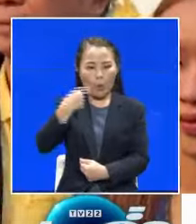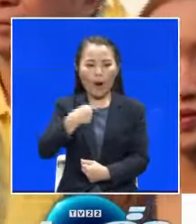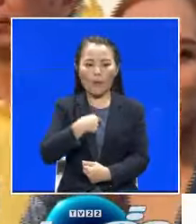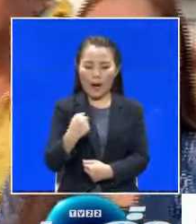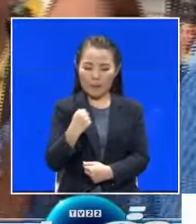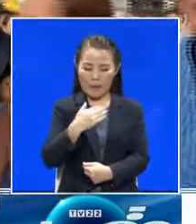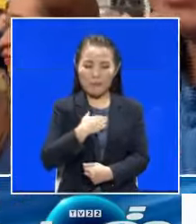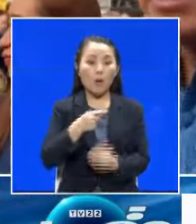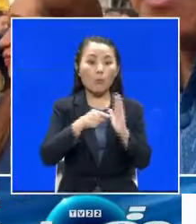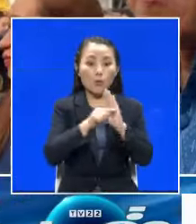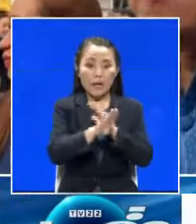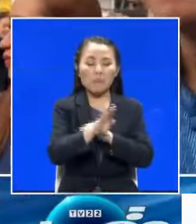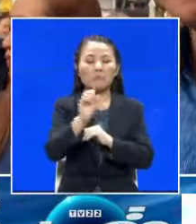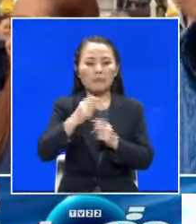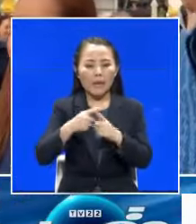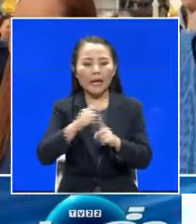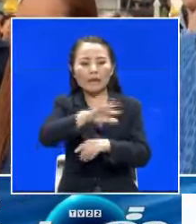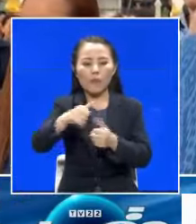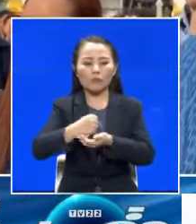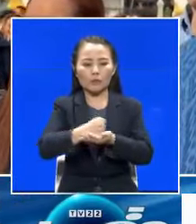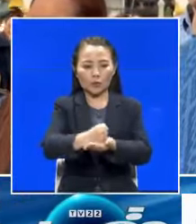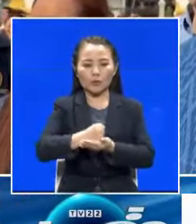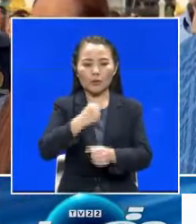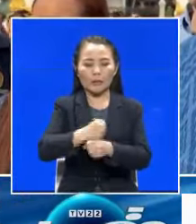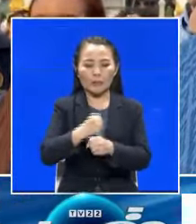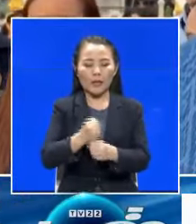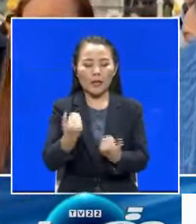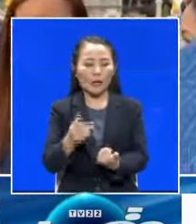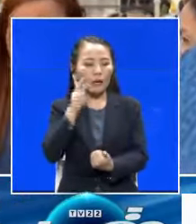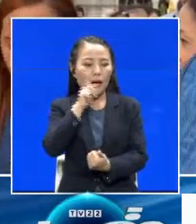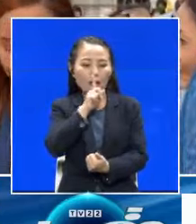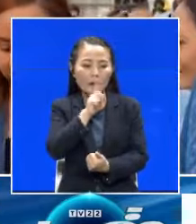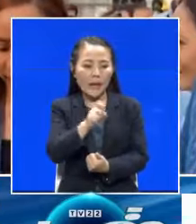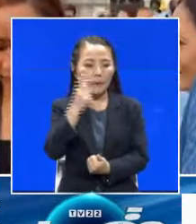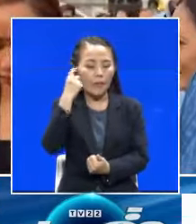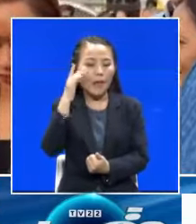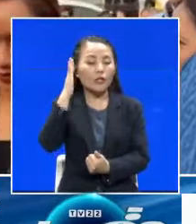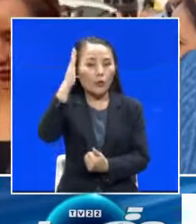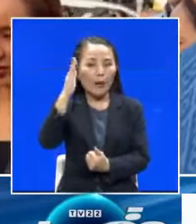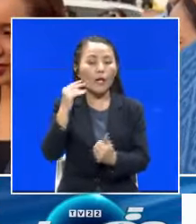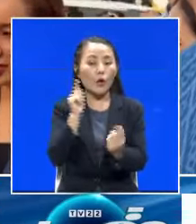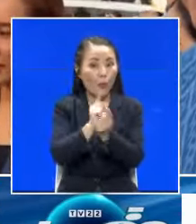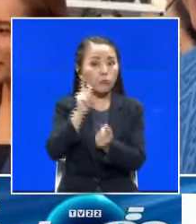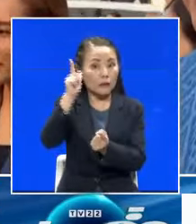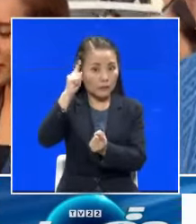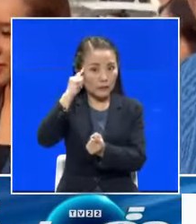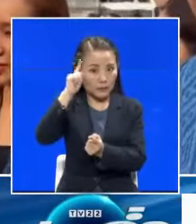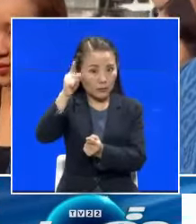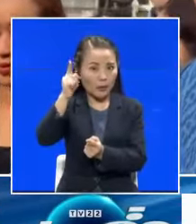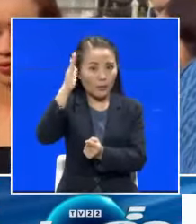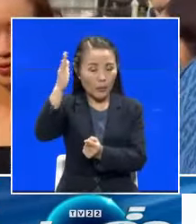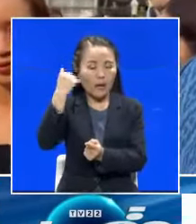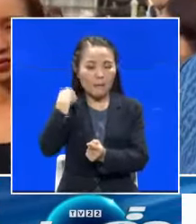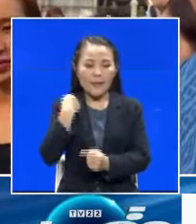ำนาจอยู่ที่บุรีรัมย์แต่ทุกคนก็ช่วยกันทำงานนะคะนักข่าวเลยถามว่าเอ๊ะแล้วมีโอกาสไหมคุณอนุทินเนี่ยจะไปพบคุณทักษิณน่ะคุณ